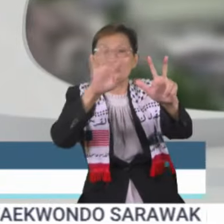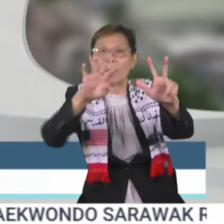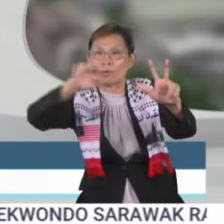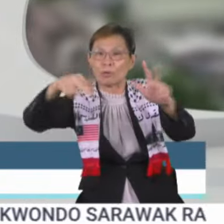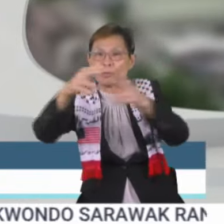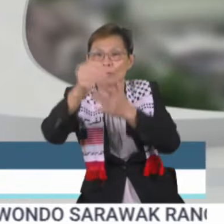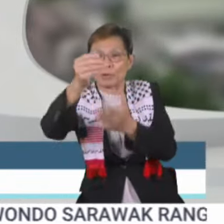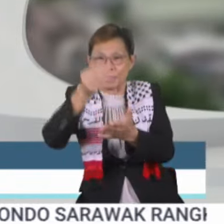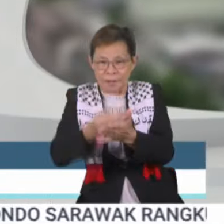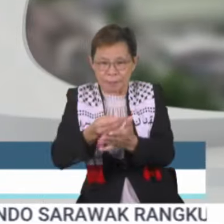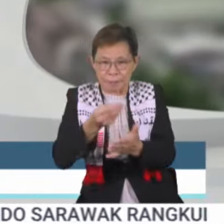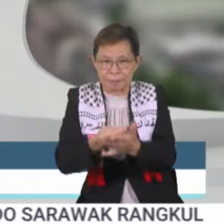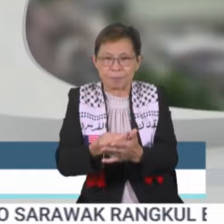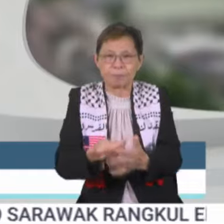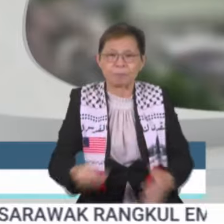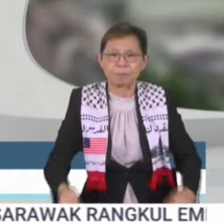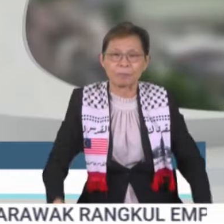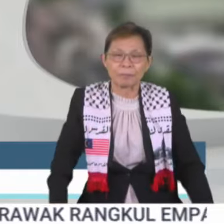RM394,000.